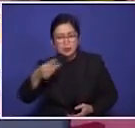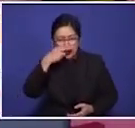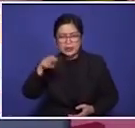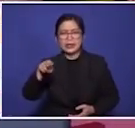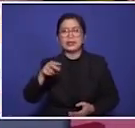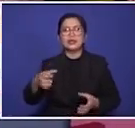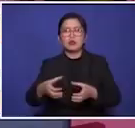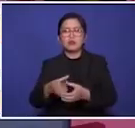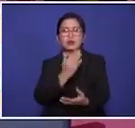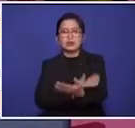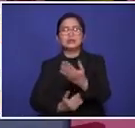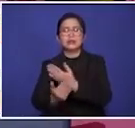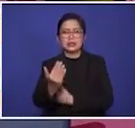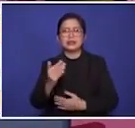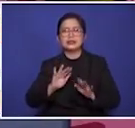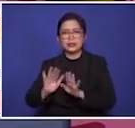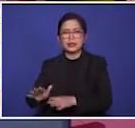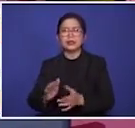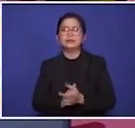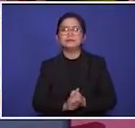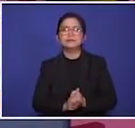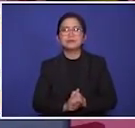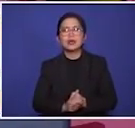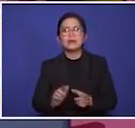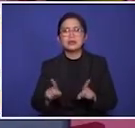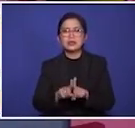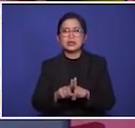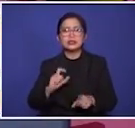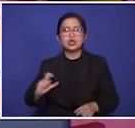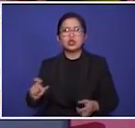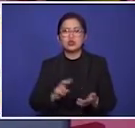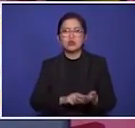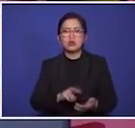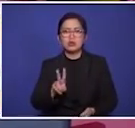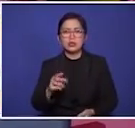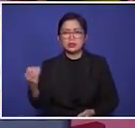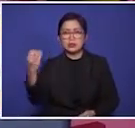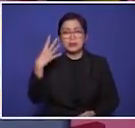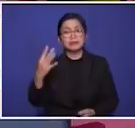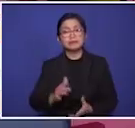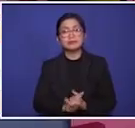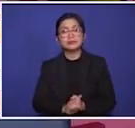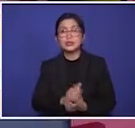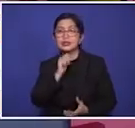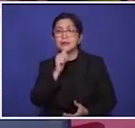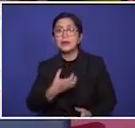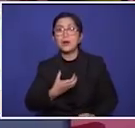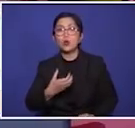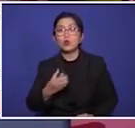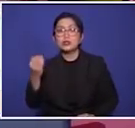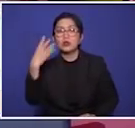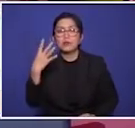silakan paslon 02 menanggapi jawaban paslon 01 waktunya adalah 1 menit silakan siapa yang akan